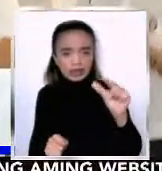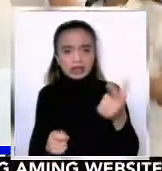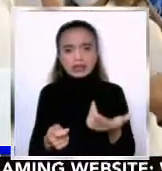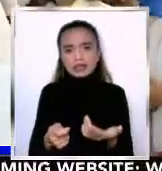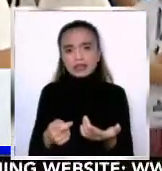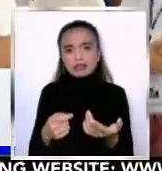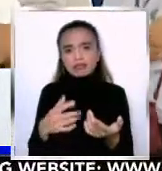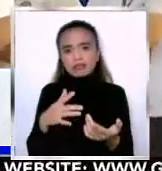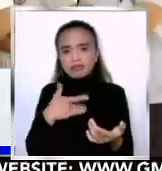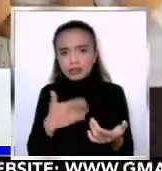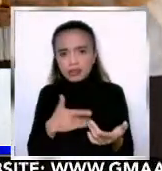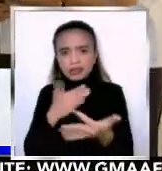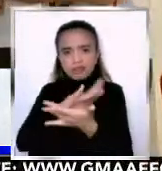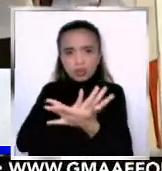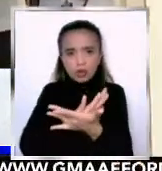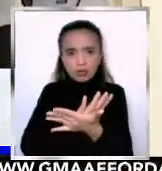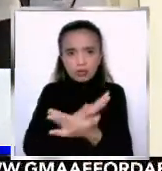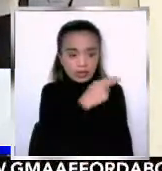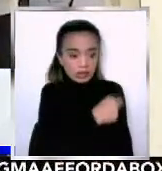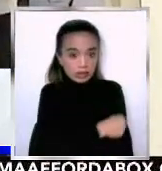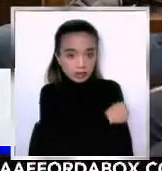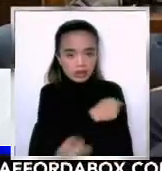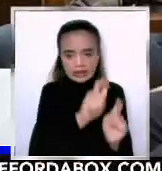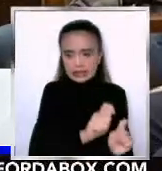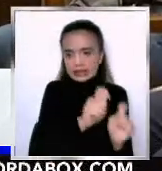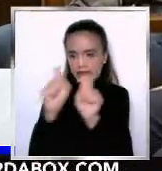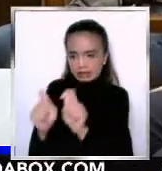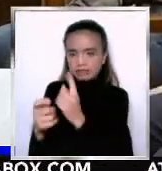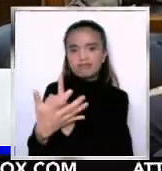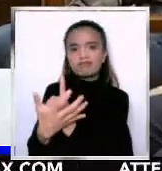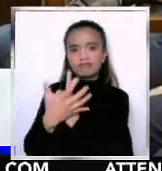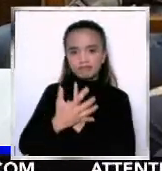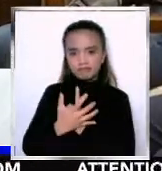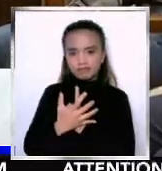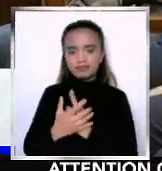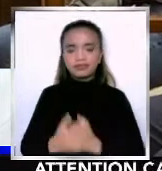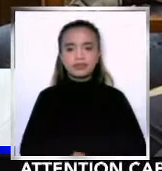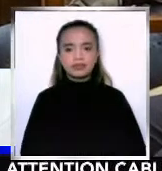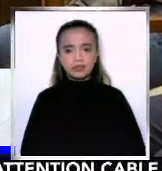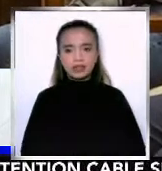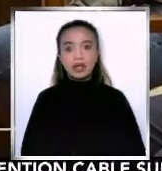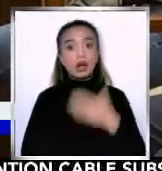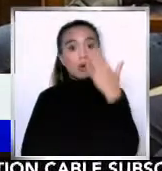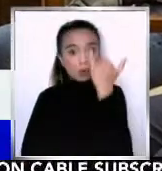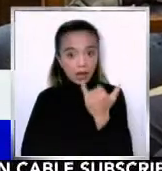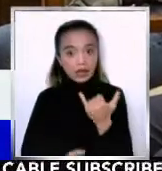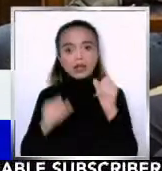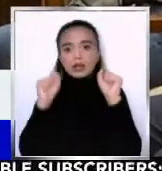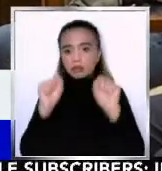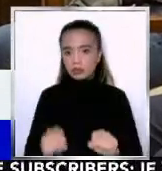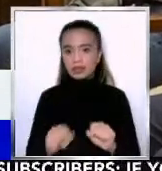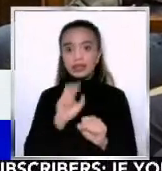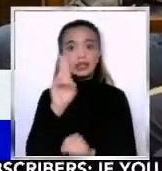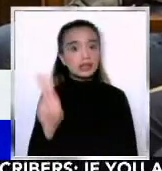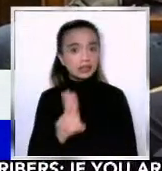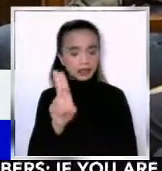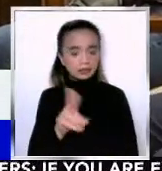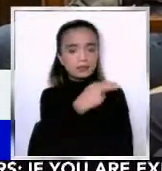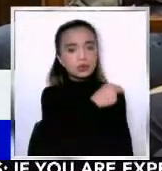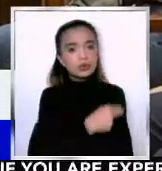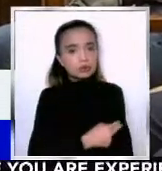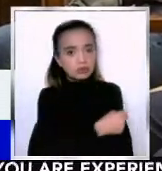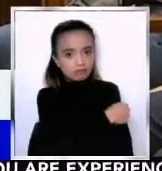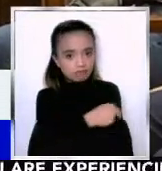ospital patungo sa mga isolation facility. Para naman na sa ganoon, magamit natin yung ospital, no? Magamit natin